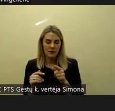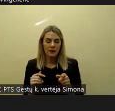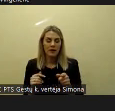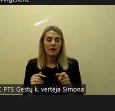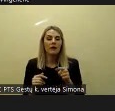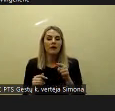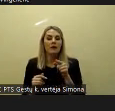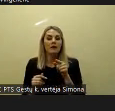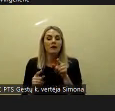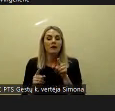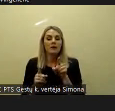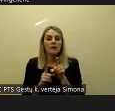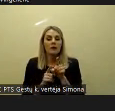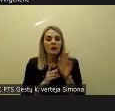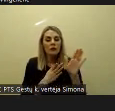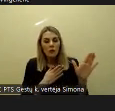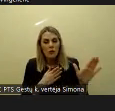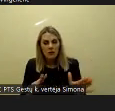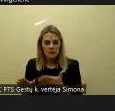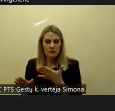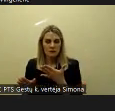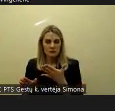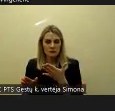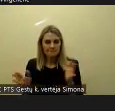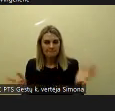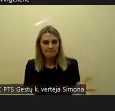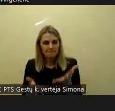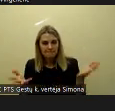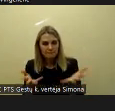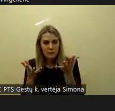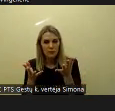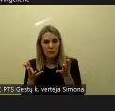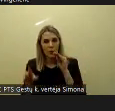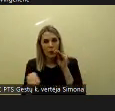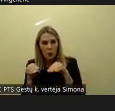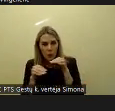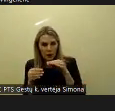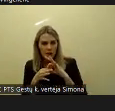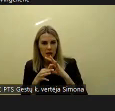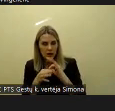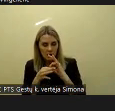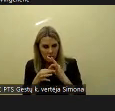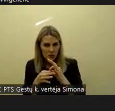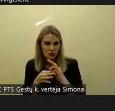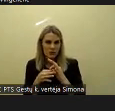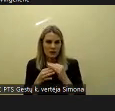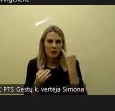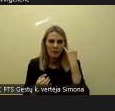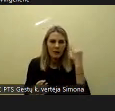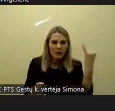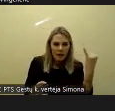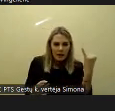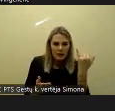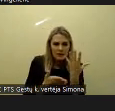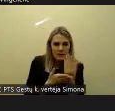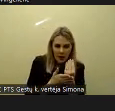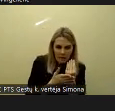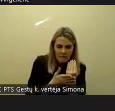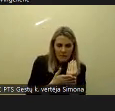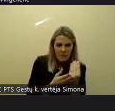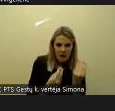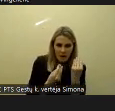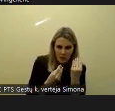įgalina mokytojus kurti ryšius, sąsajas tarp idėjų tiek savo pačių dalykuose, tiek už